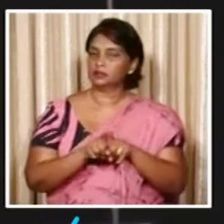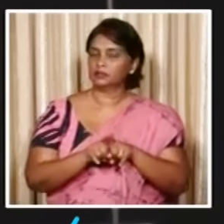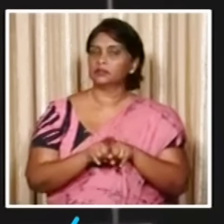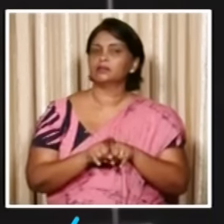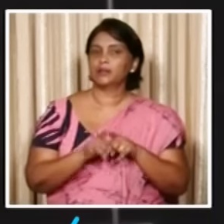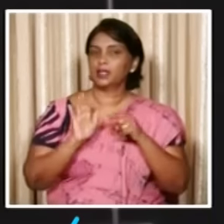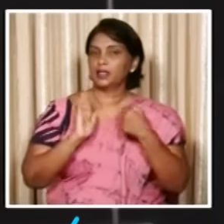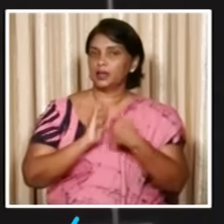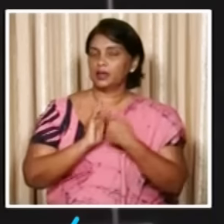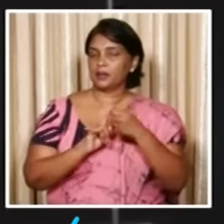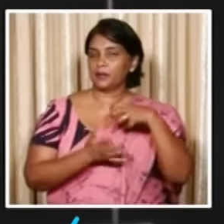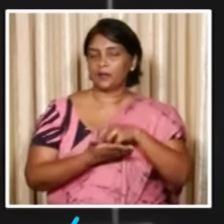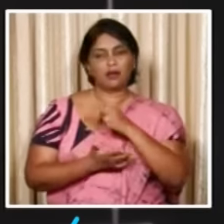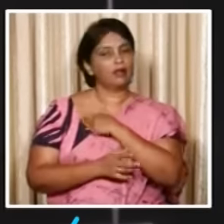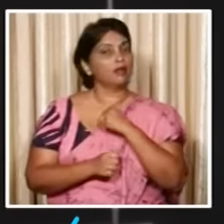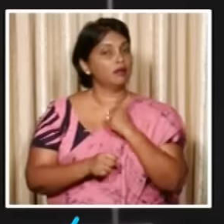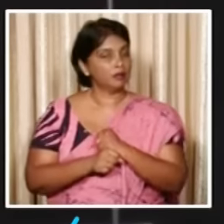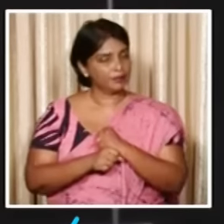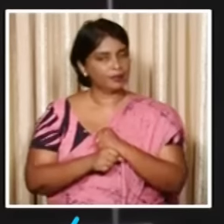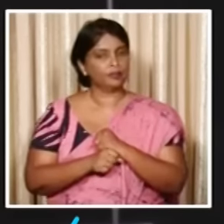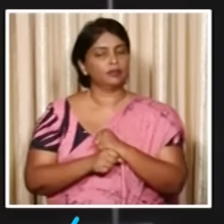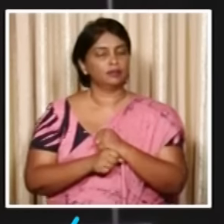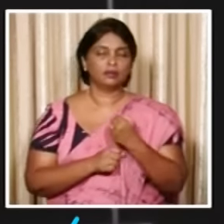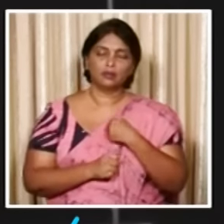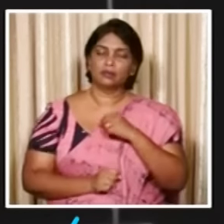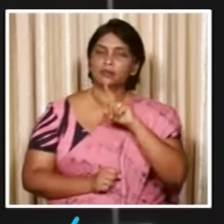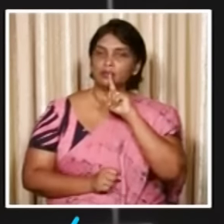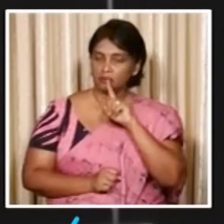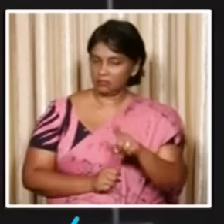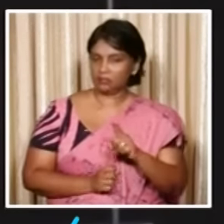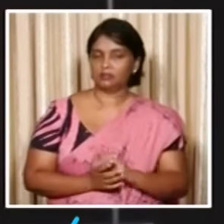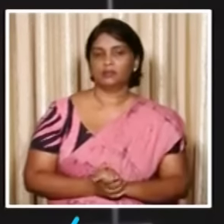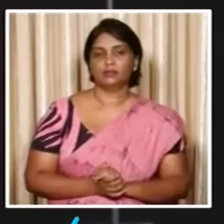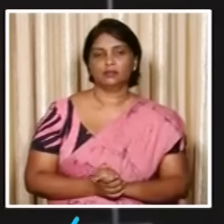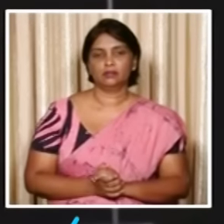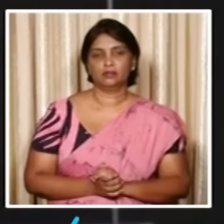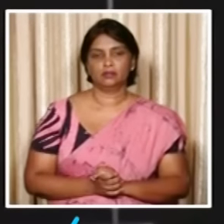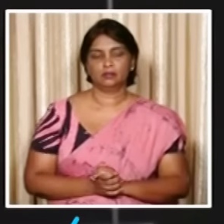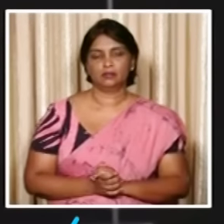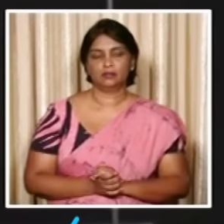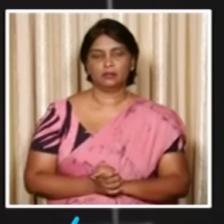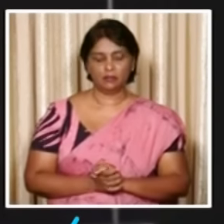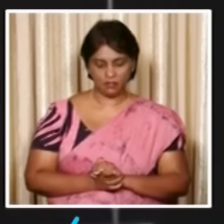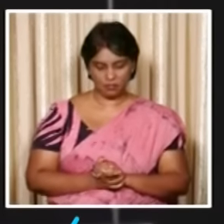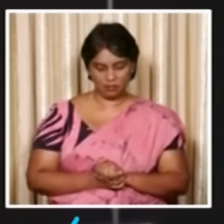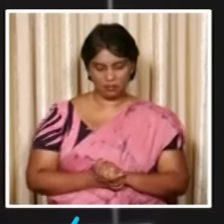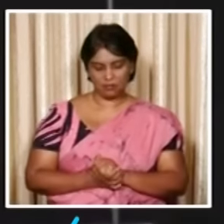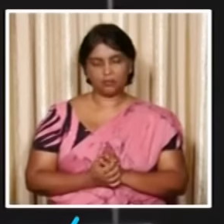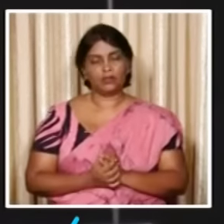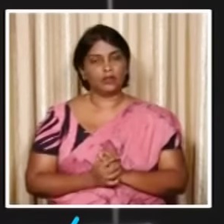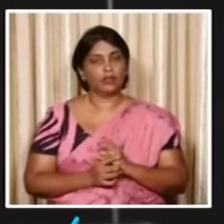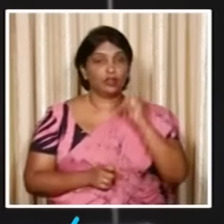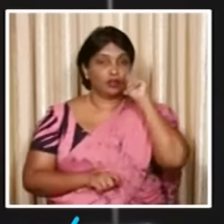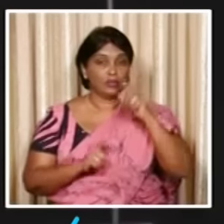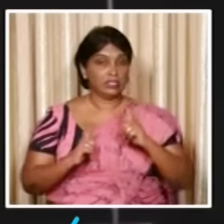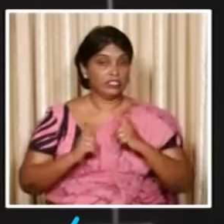இந்த நாட்டினுடைய உயர்ந்த ஜனாதிபதி பிரதமர்களுக்கும் ஒரு கோரிக்கையை வைக்கிறேன். மனித உயிர்களோடு விளையாட வேண்டாம். யாரோ நீங்கள் விட்ட தவறுகள்